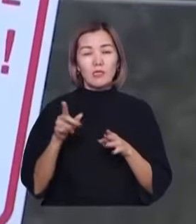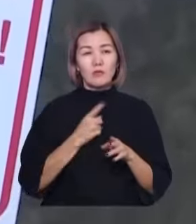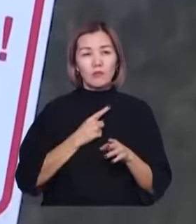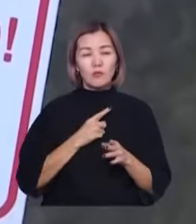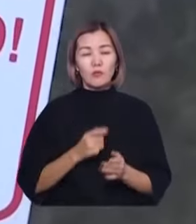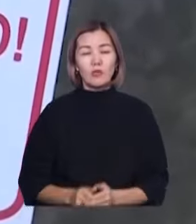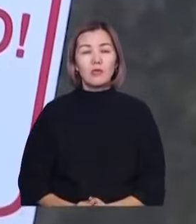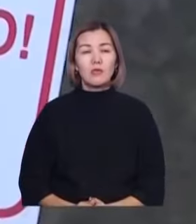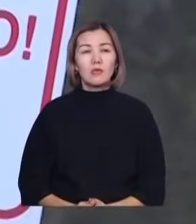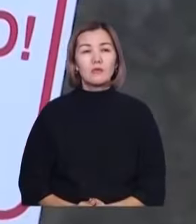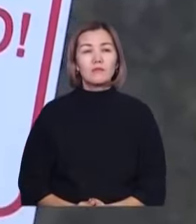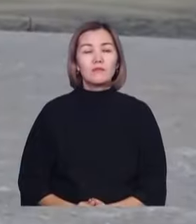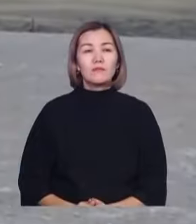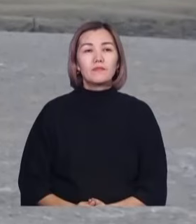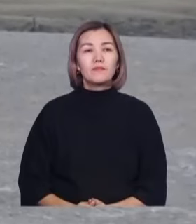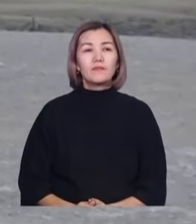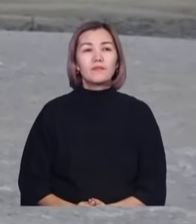күтілуде.